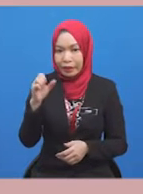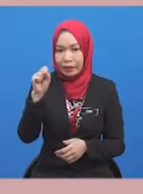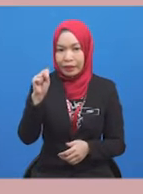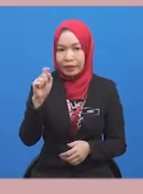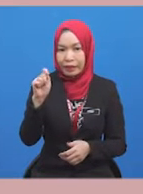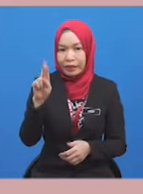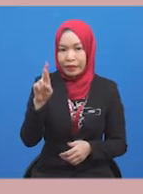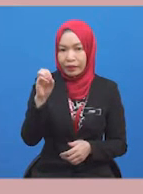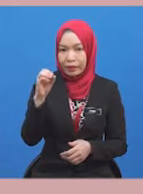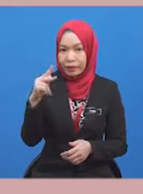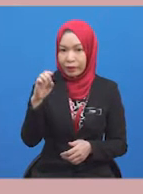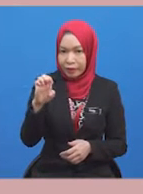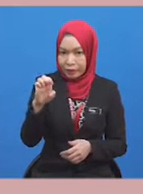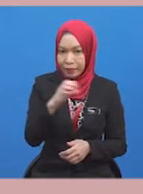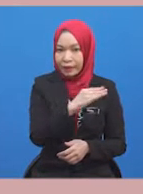fill,